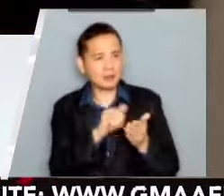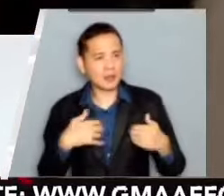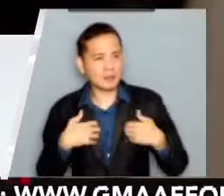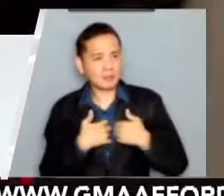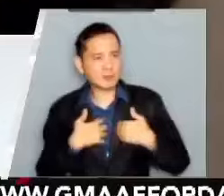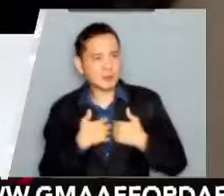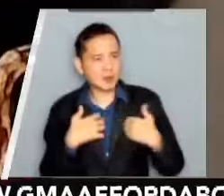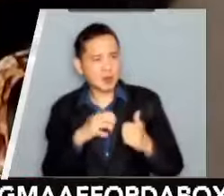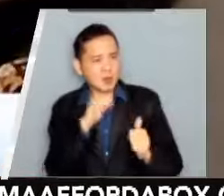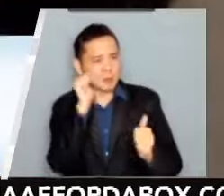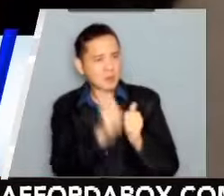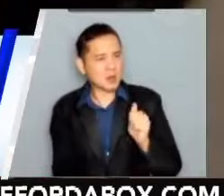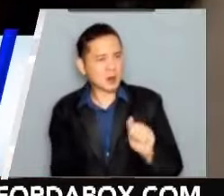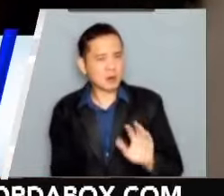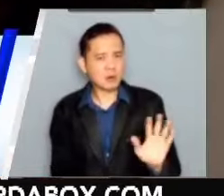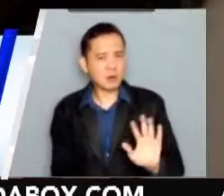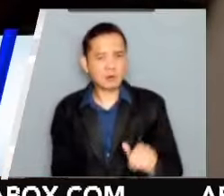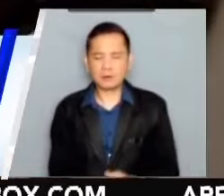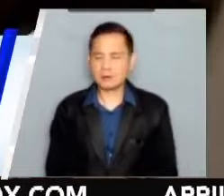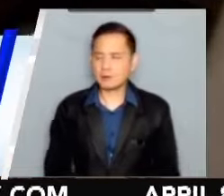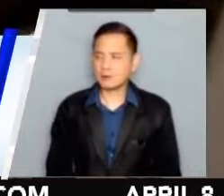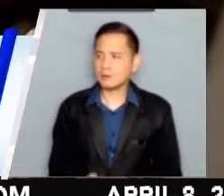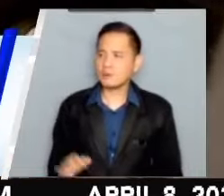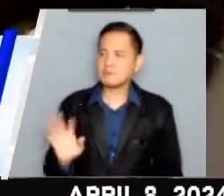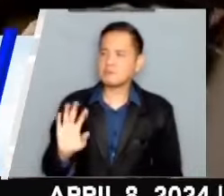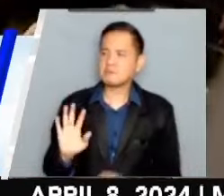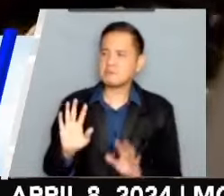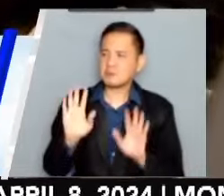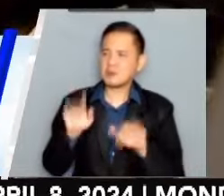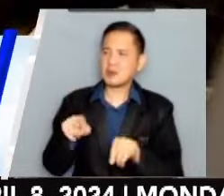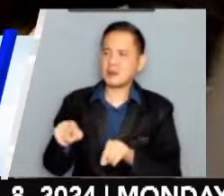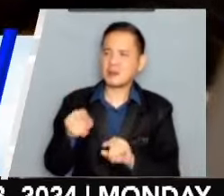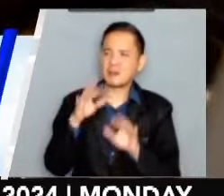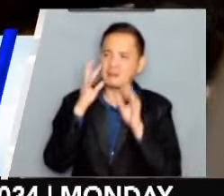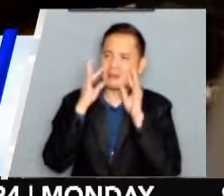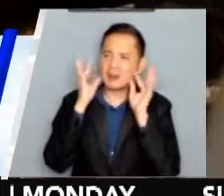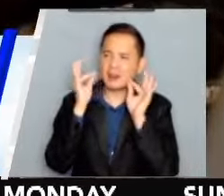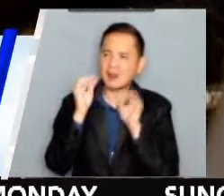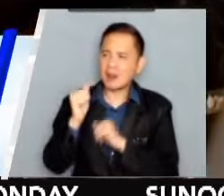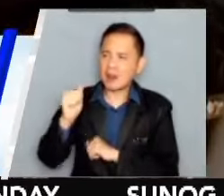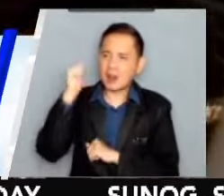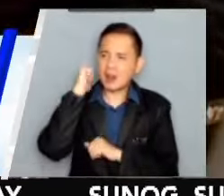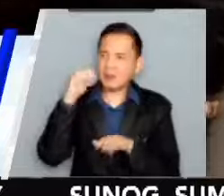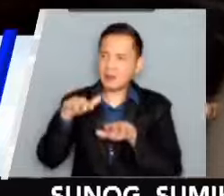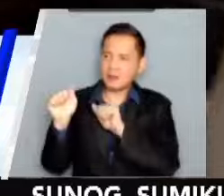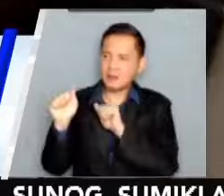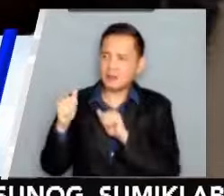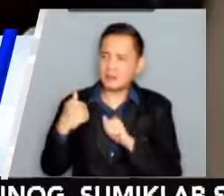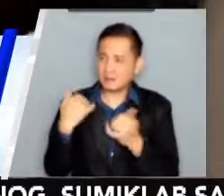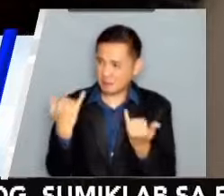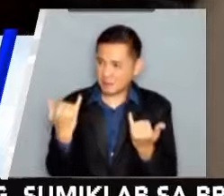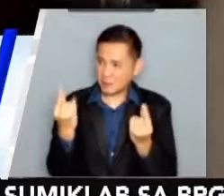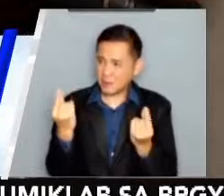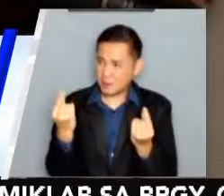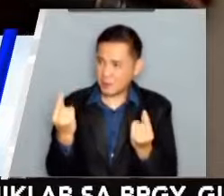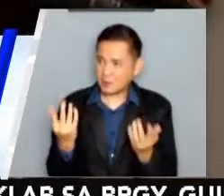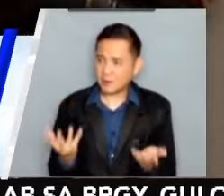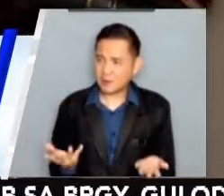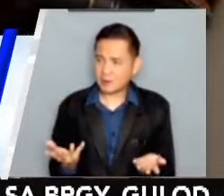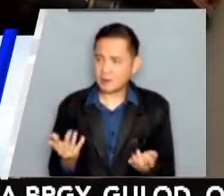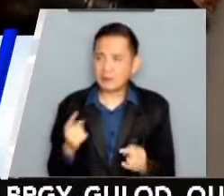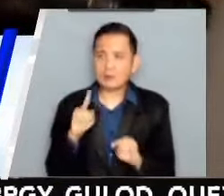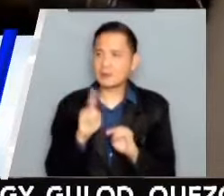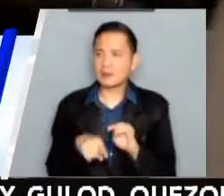pero hindi ko ako talaga ayaw talaga umalis eh. Anong gagawin mo? Hindi talaga pwedeng